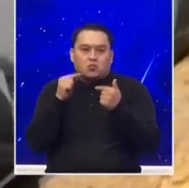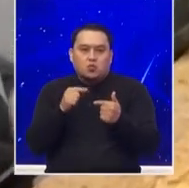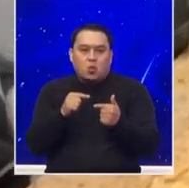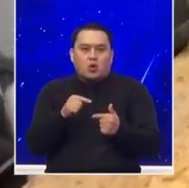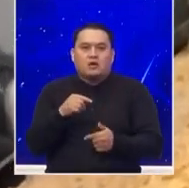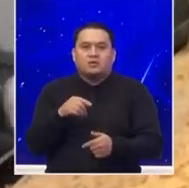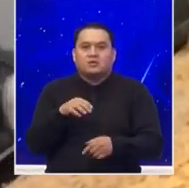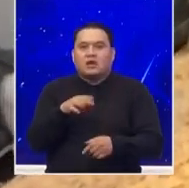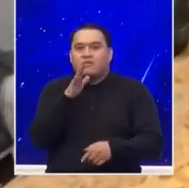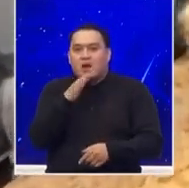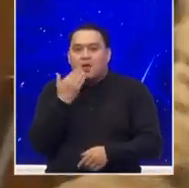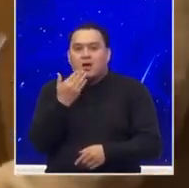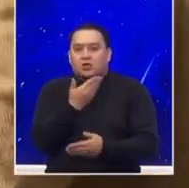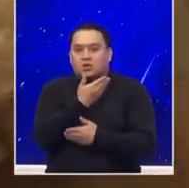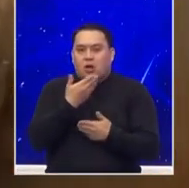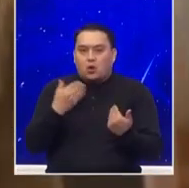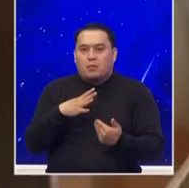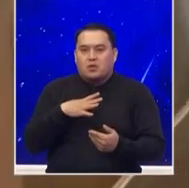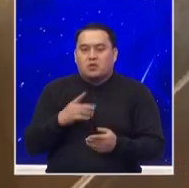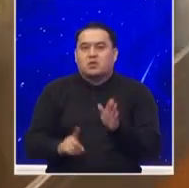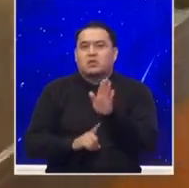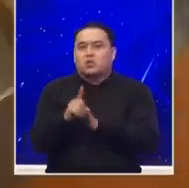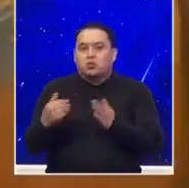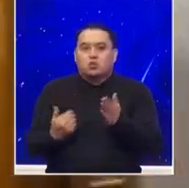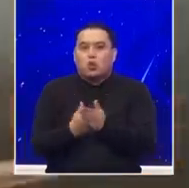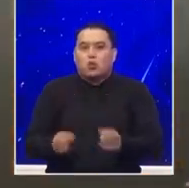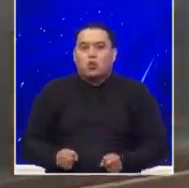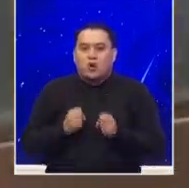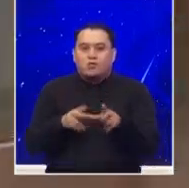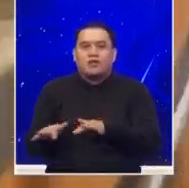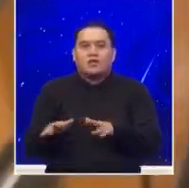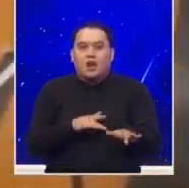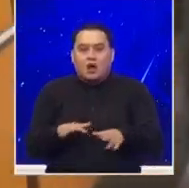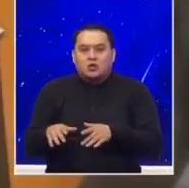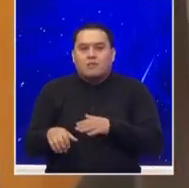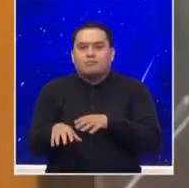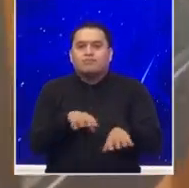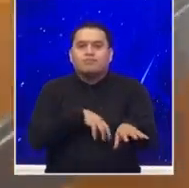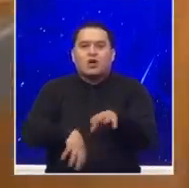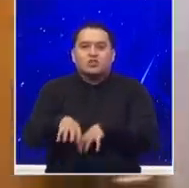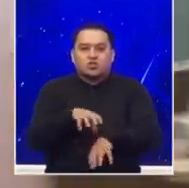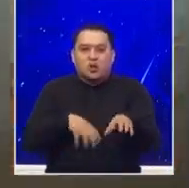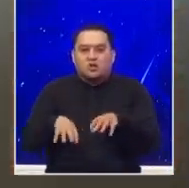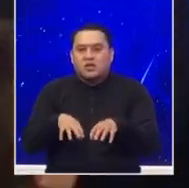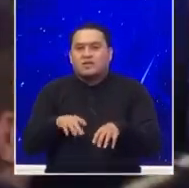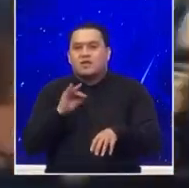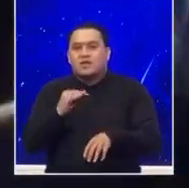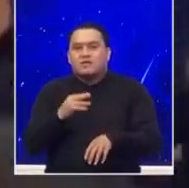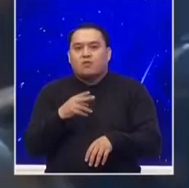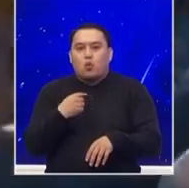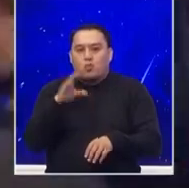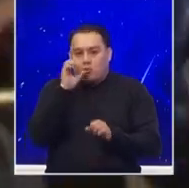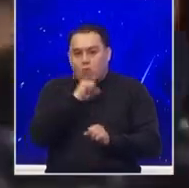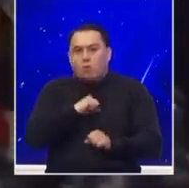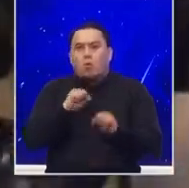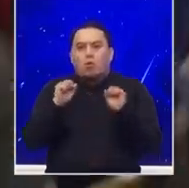Алексея Навального за время его отсутствия было возбуждено новое уголовное дело, а по делу о мошенничестве со средствами и в Роше ему